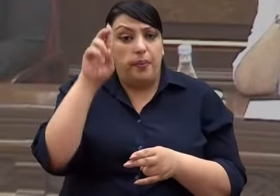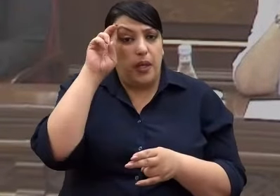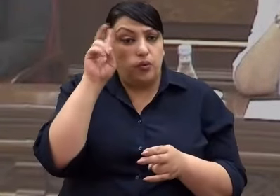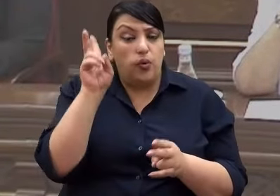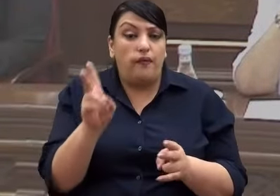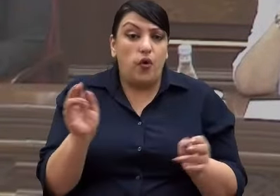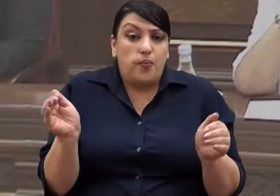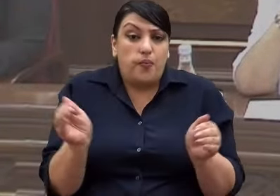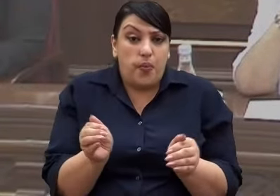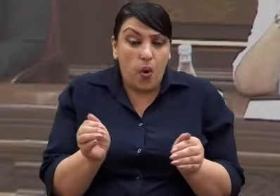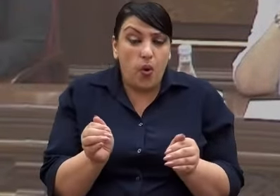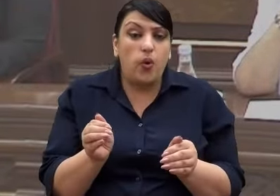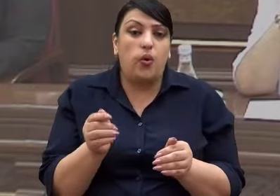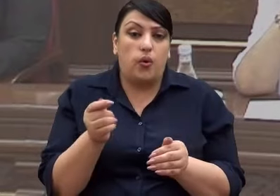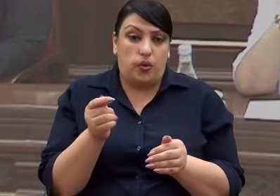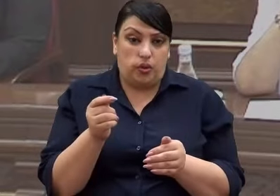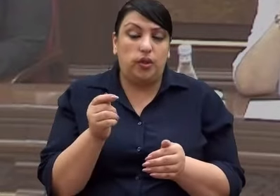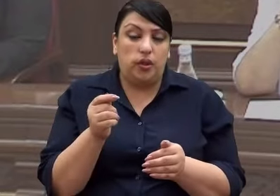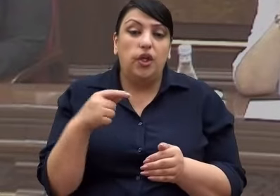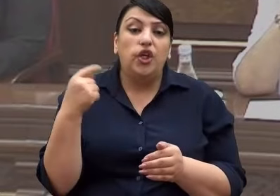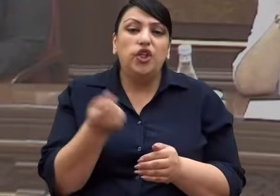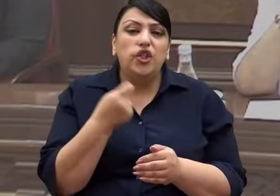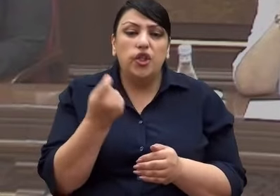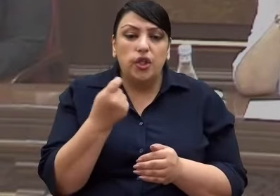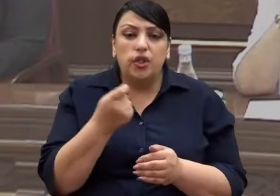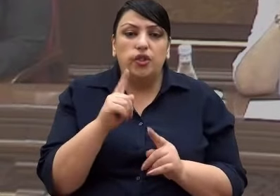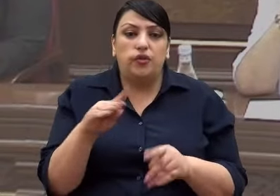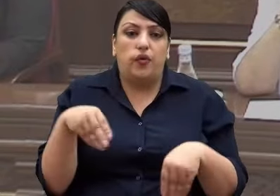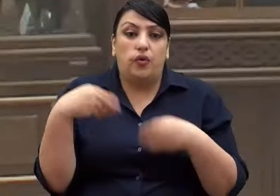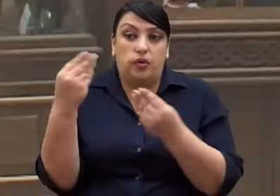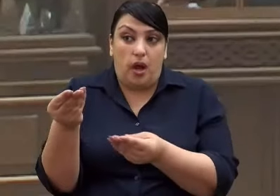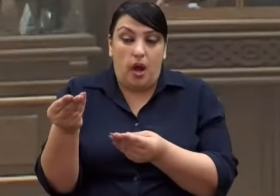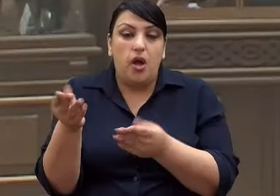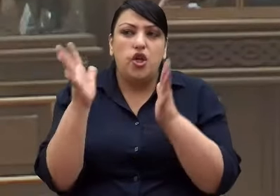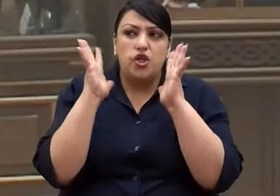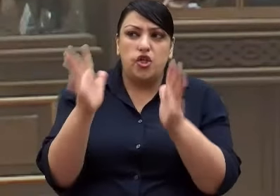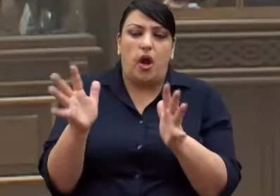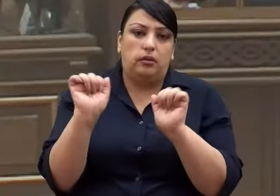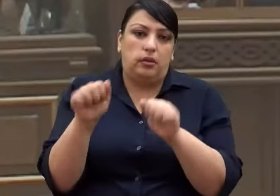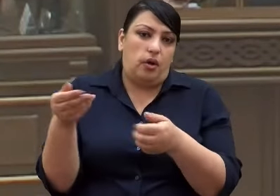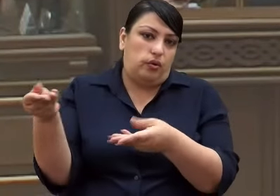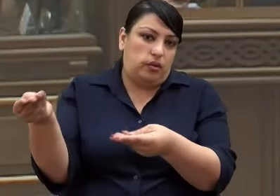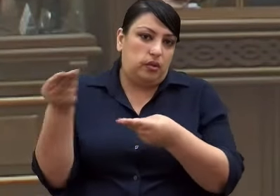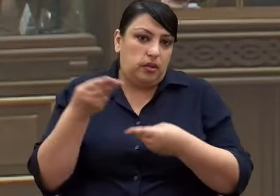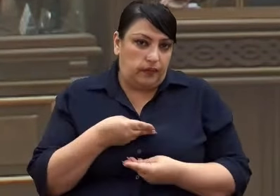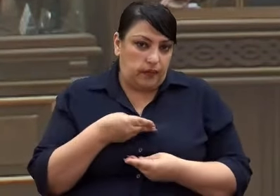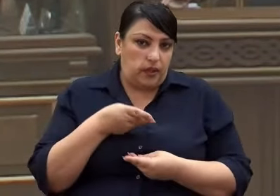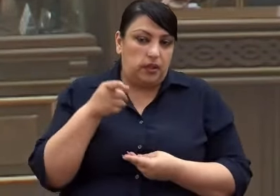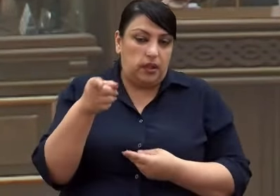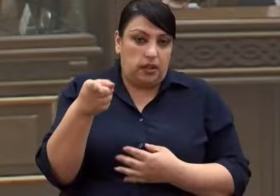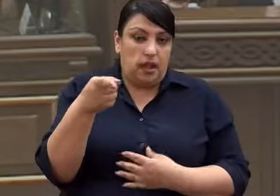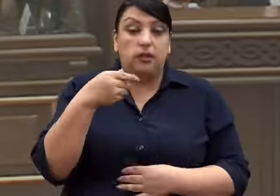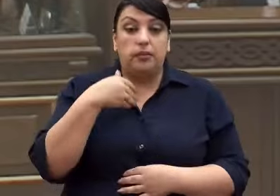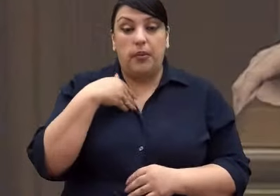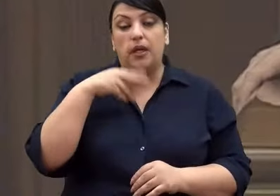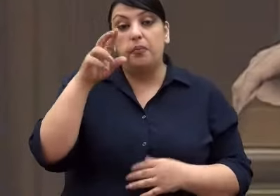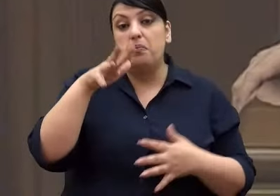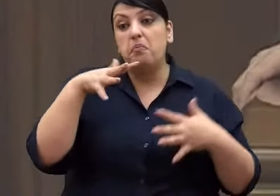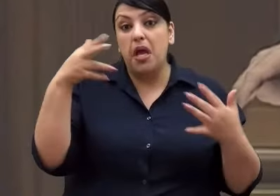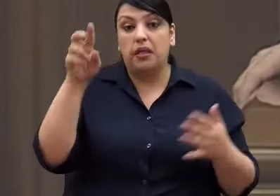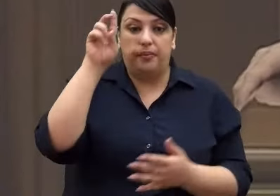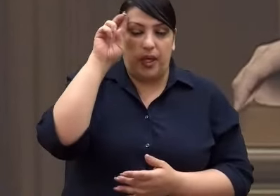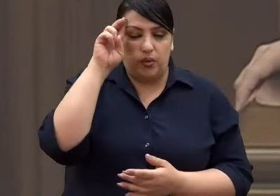համեմատաբար քիչ տալով, համեմատաբար շատ ստանում են այդ կառույցից, այդ մեծ պետություններն են, որ